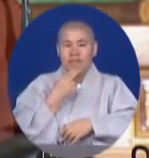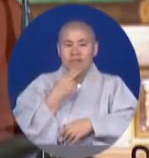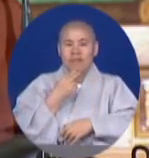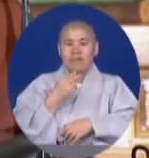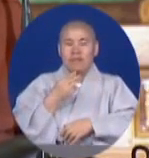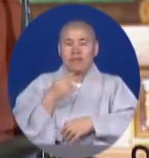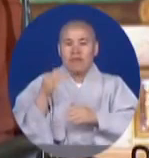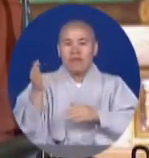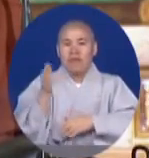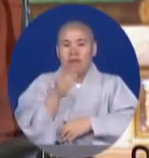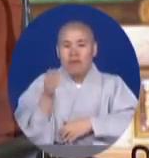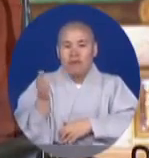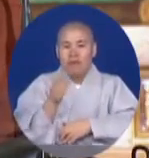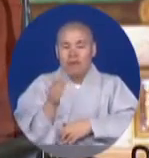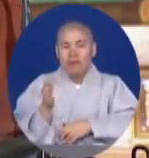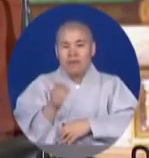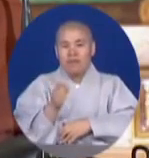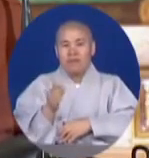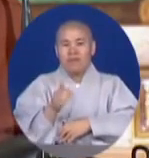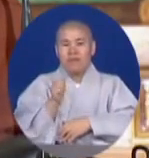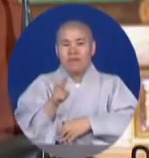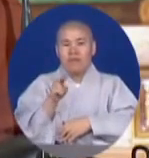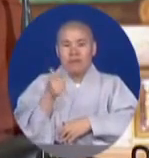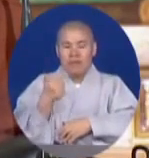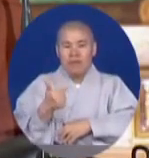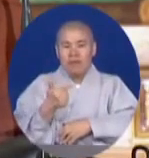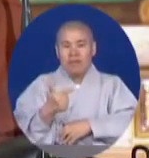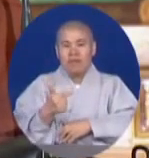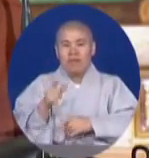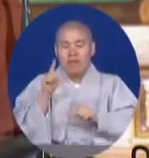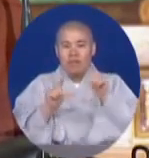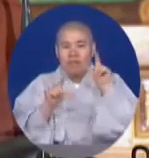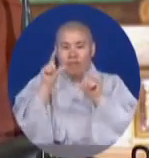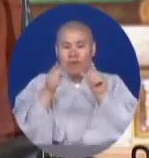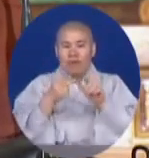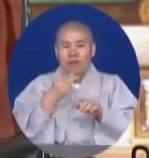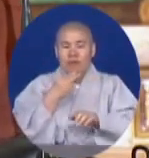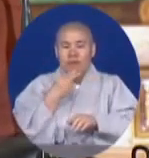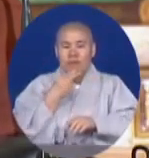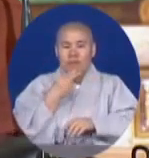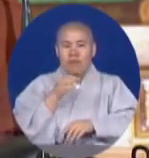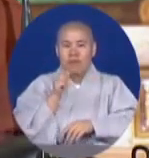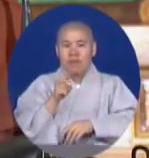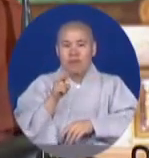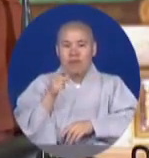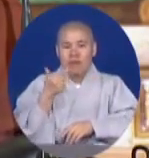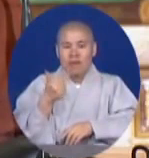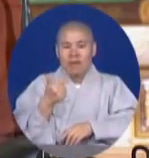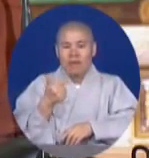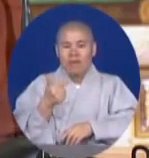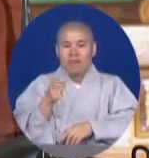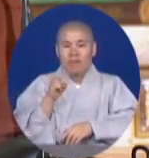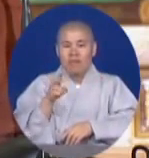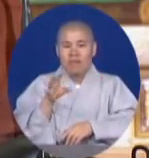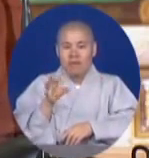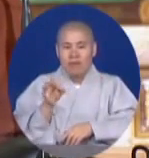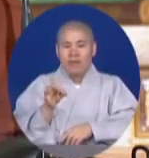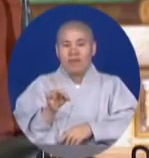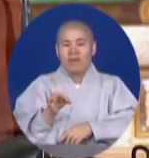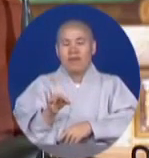허현이라는 건 비로자 현묘할 현자인데요. 모양 없이 현묘하다. 이게 허현이에요.